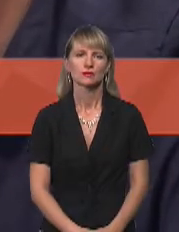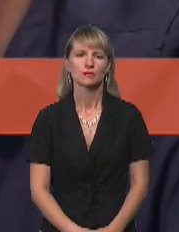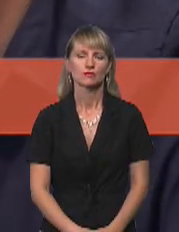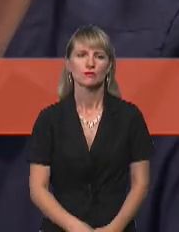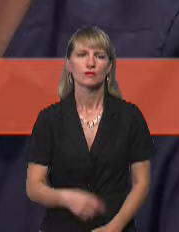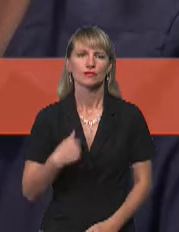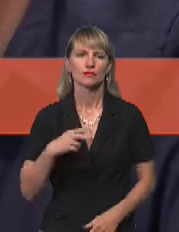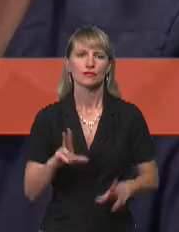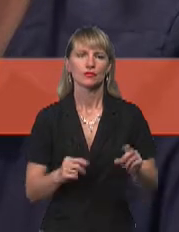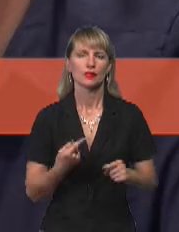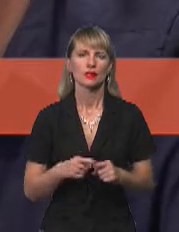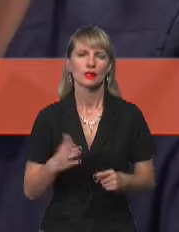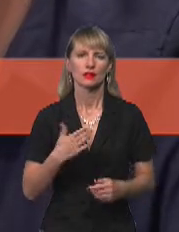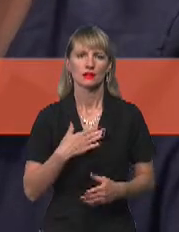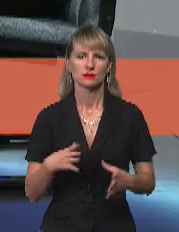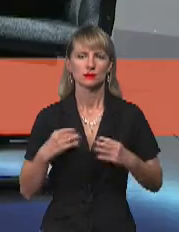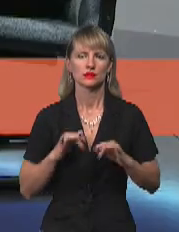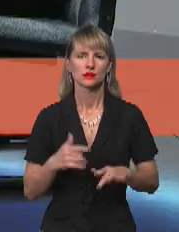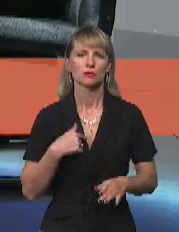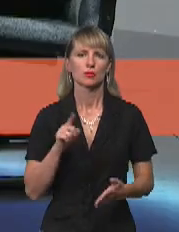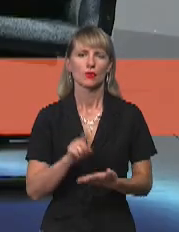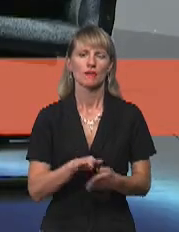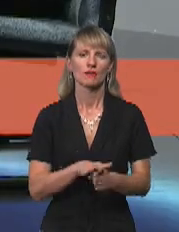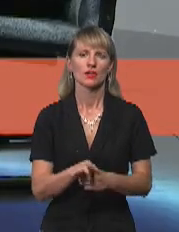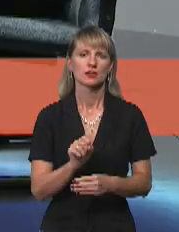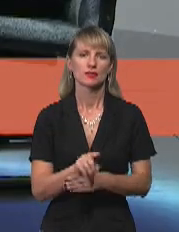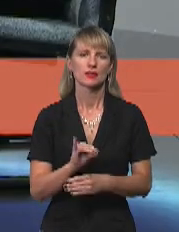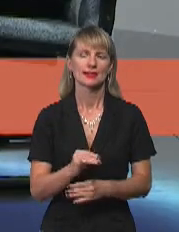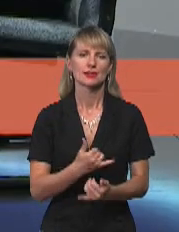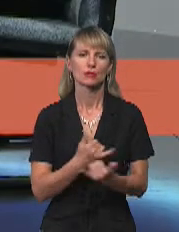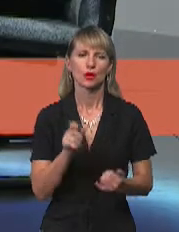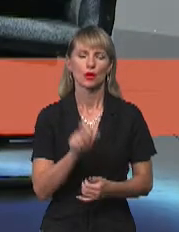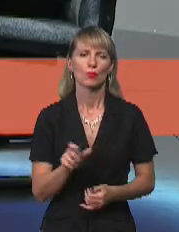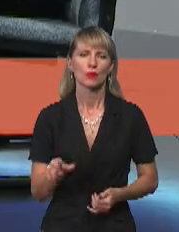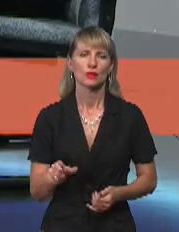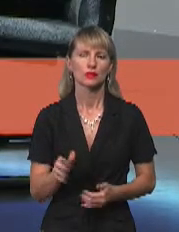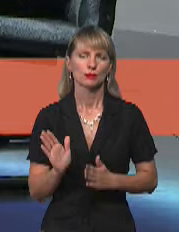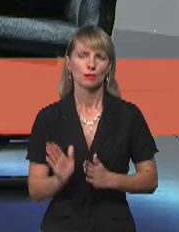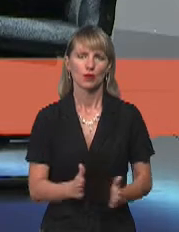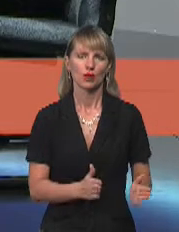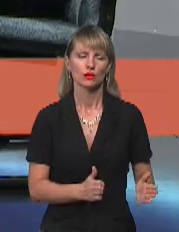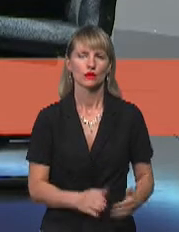Я вважаю, що це наша спільна справа, і ми повинні виконати завдання, забезпечити громадський публічний порядок.